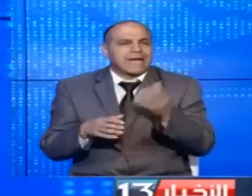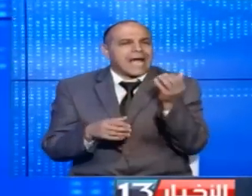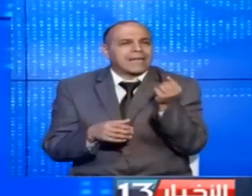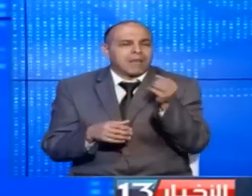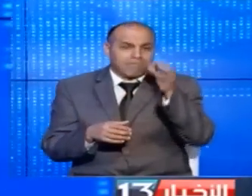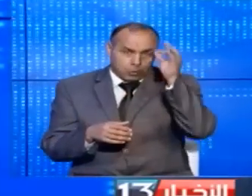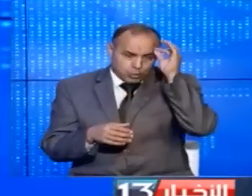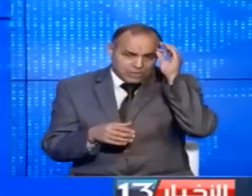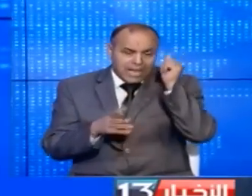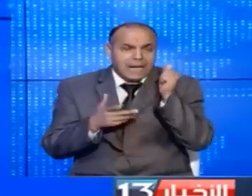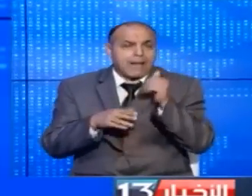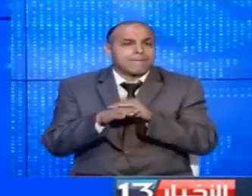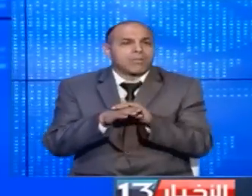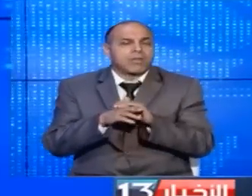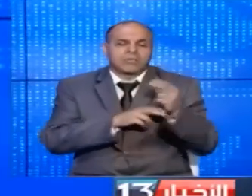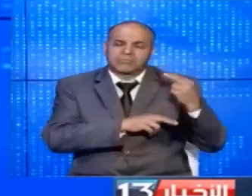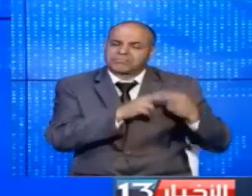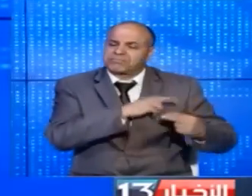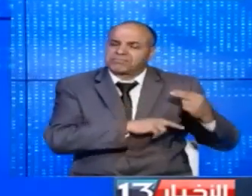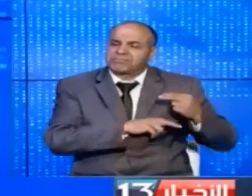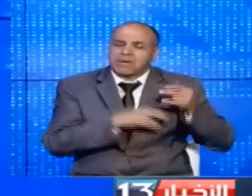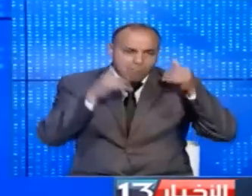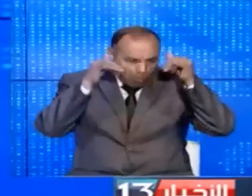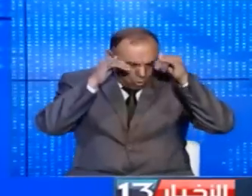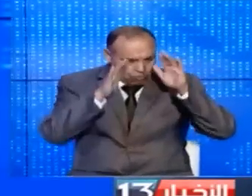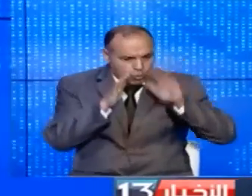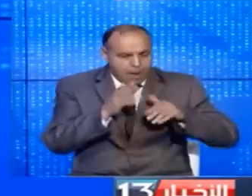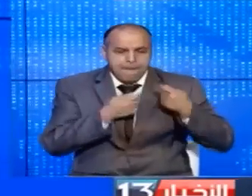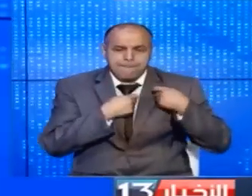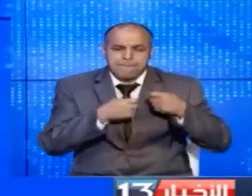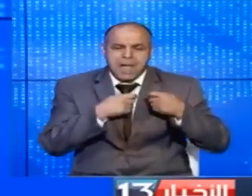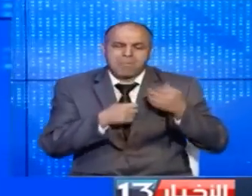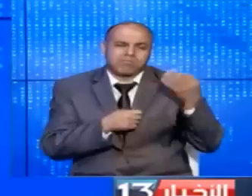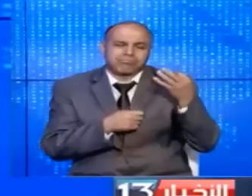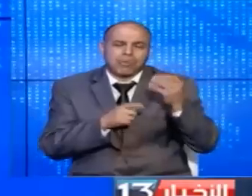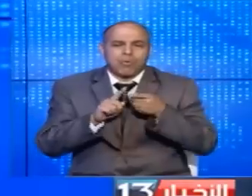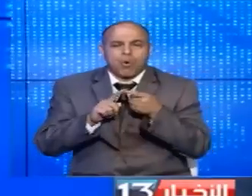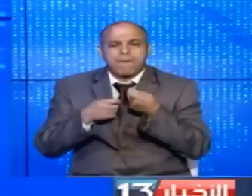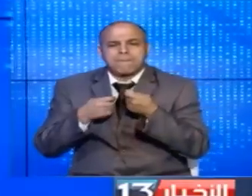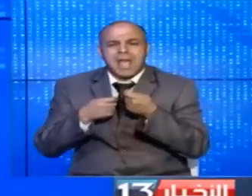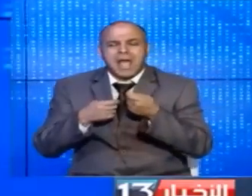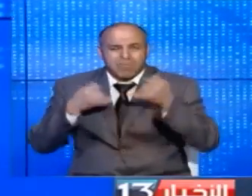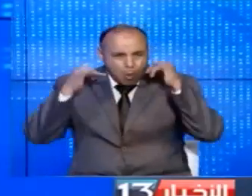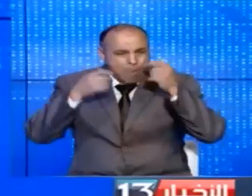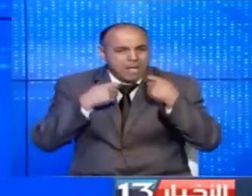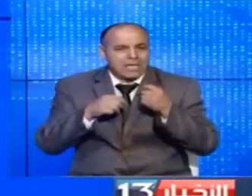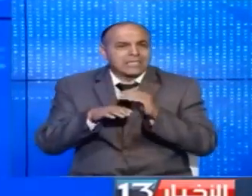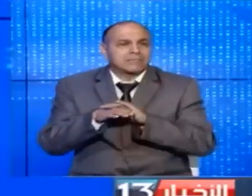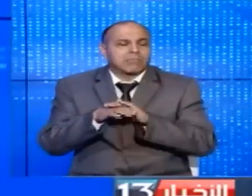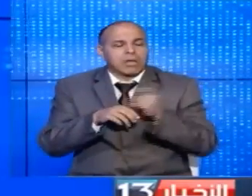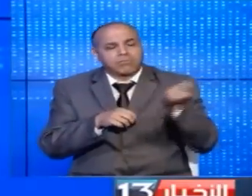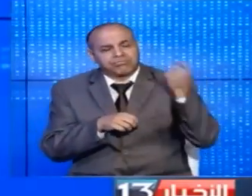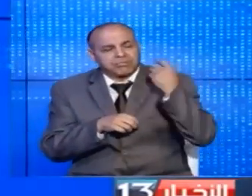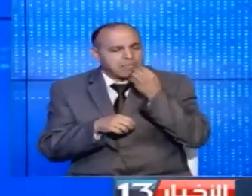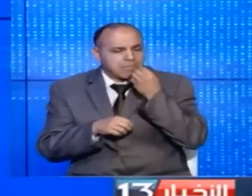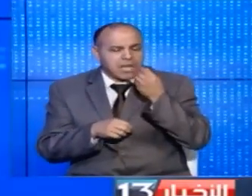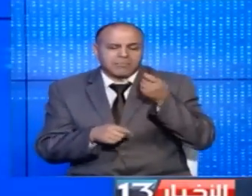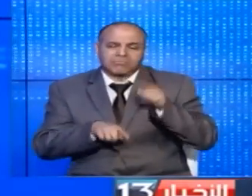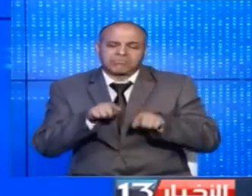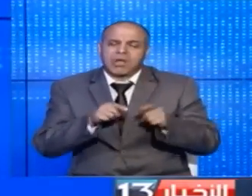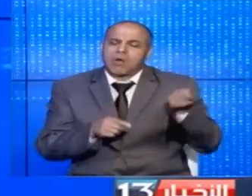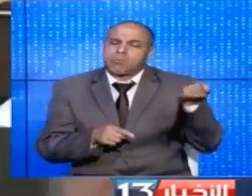في تونس جراء تراجع عدد الأبقار وبيع نسبة مهمة من القطيع بسبب غلاء تكلفة